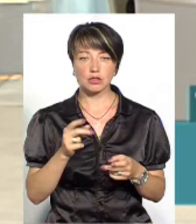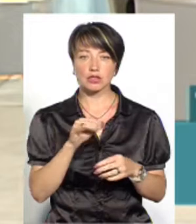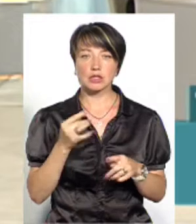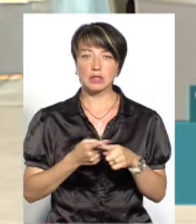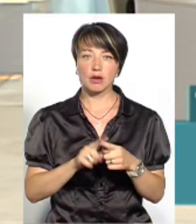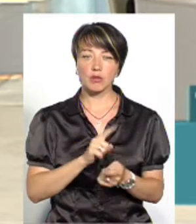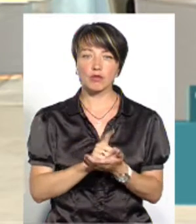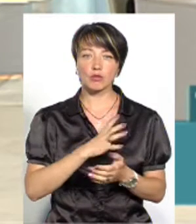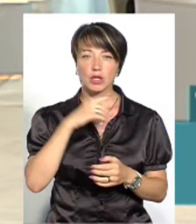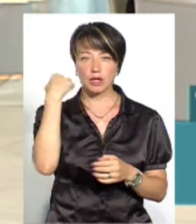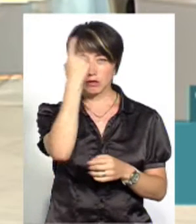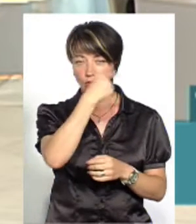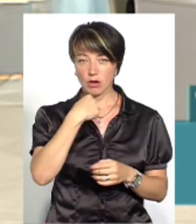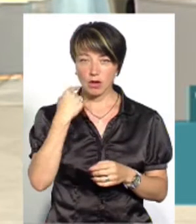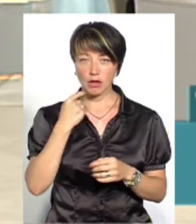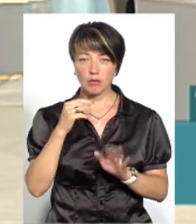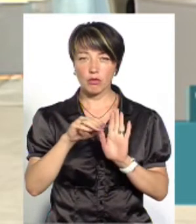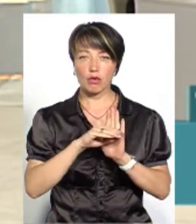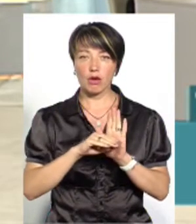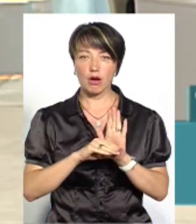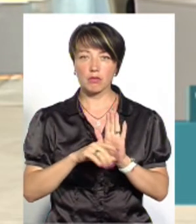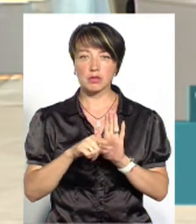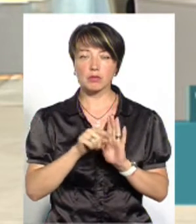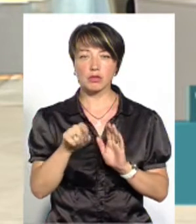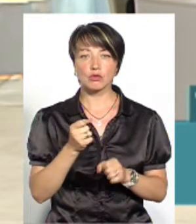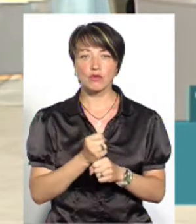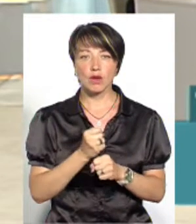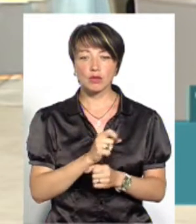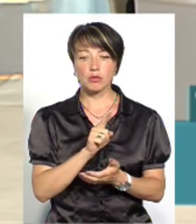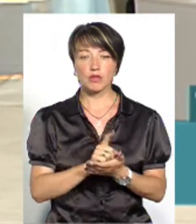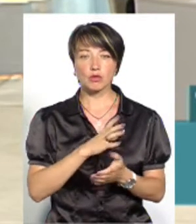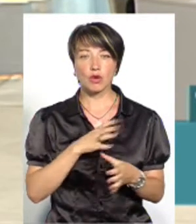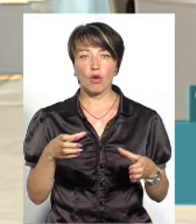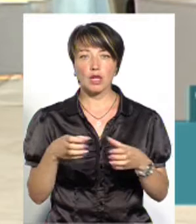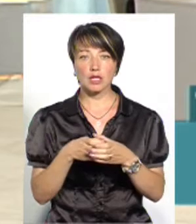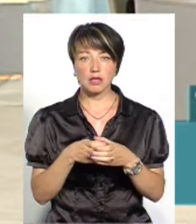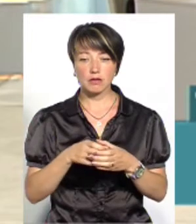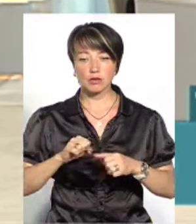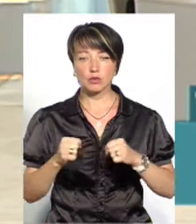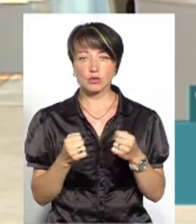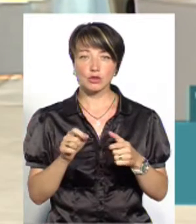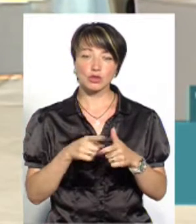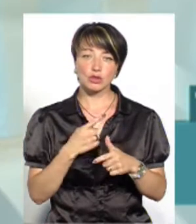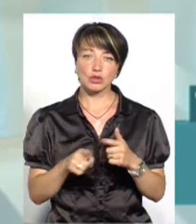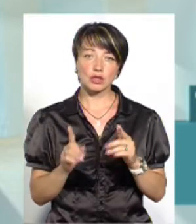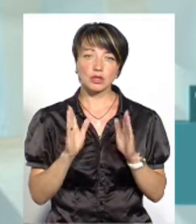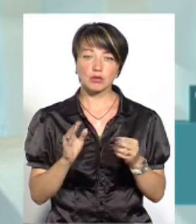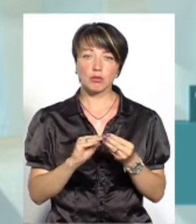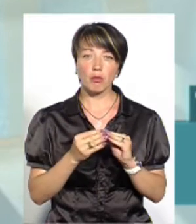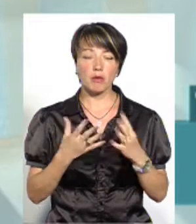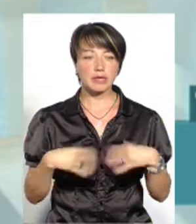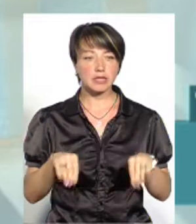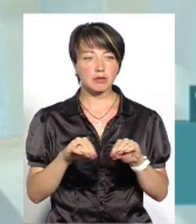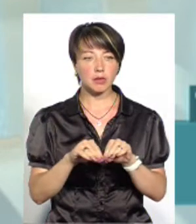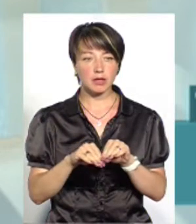Чи це повинна бути індивідуальна суто програма з ним працювати, чи це повинна бути колектив його побратимів, чи це суто проблема